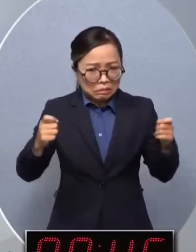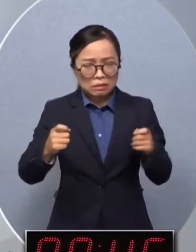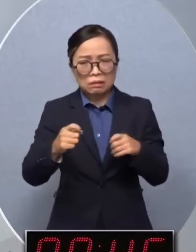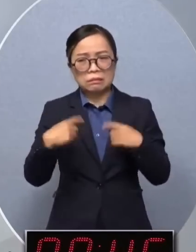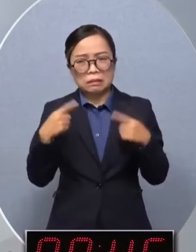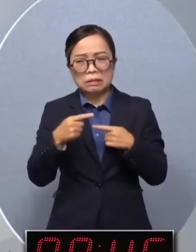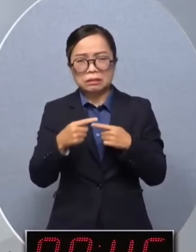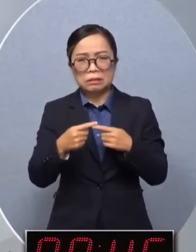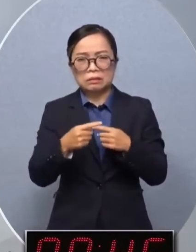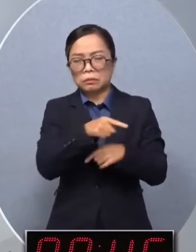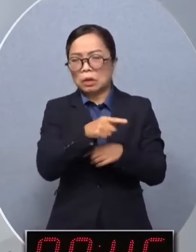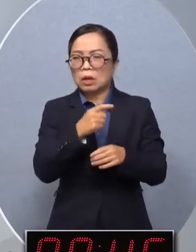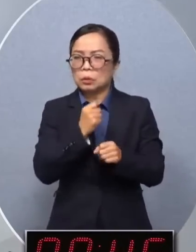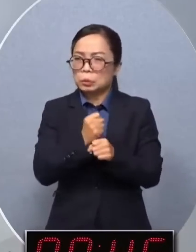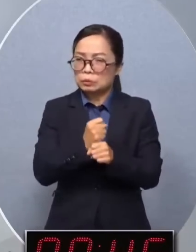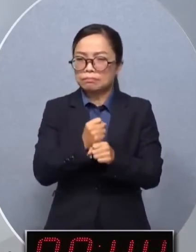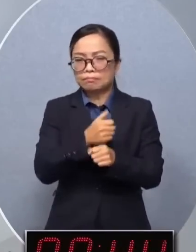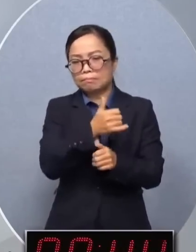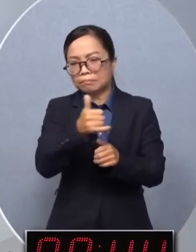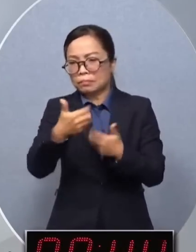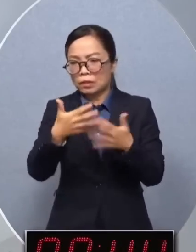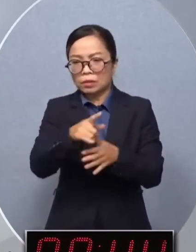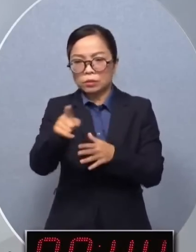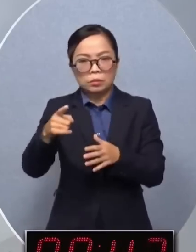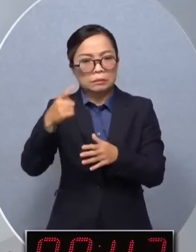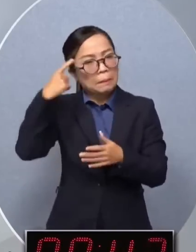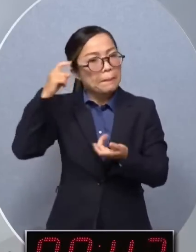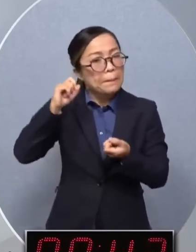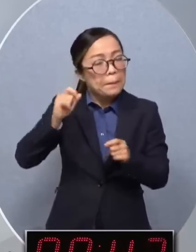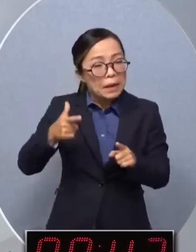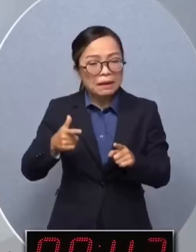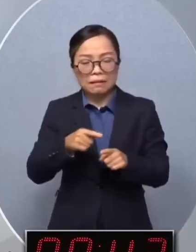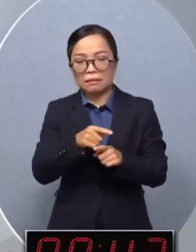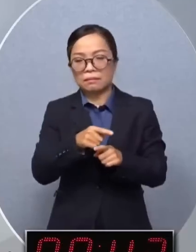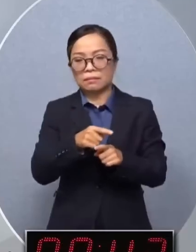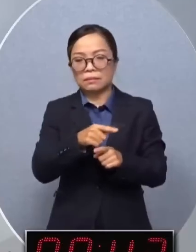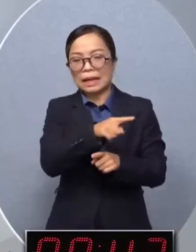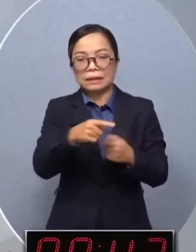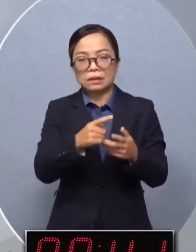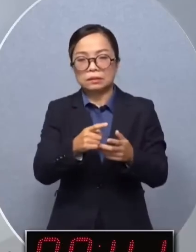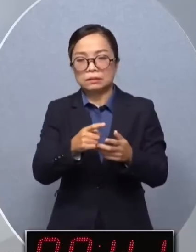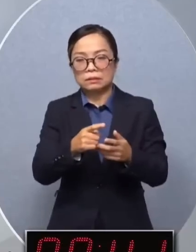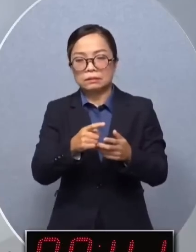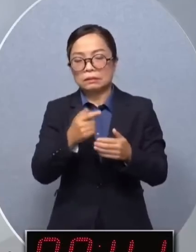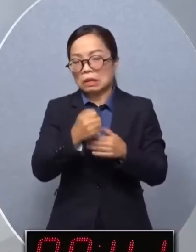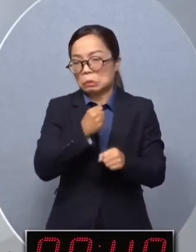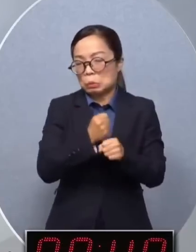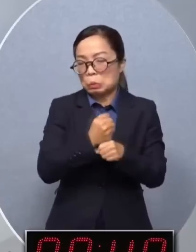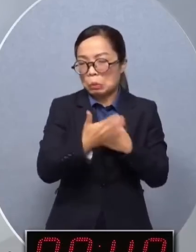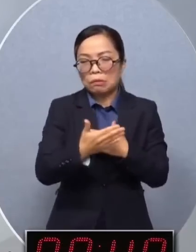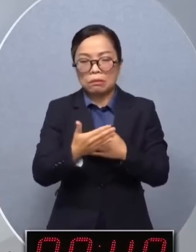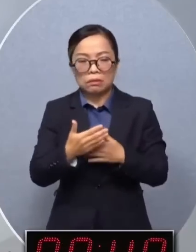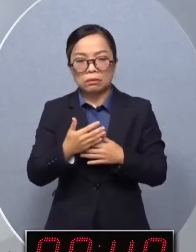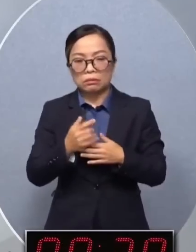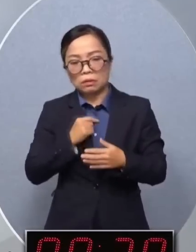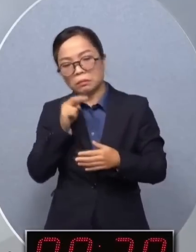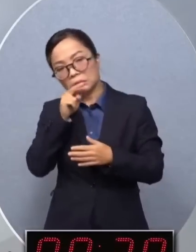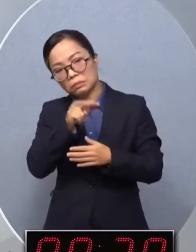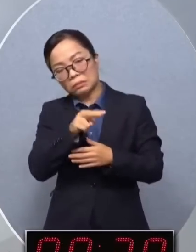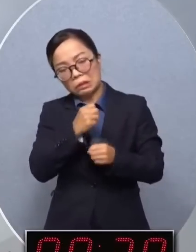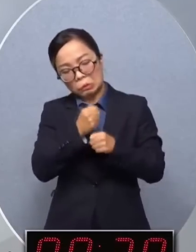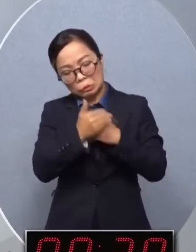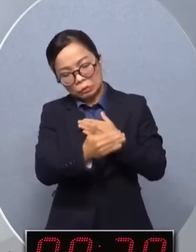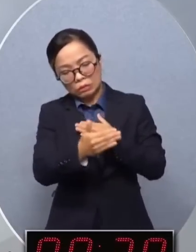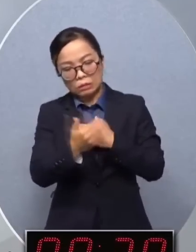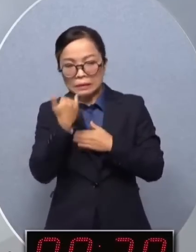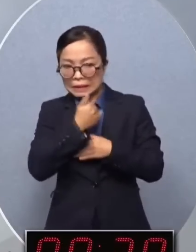中做了很多的大家不一样的一些看法的过程当中，我觉得也